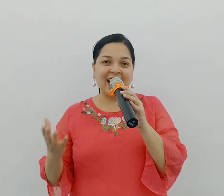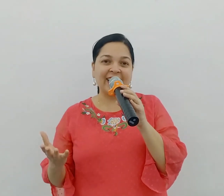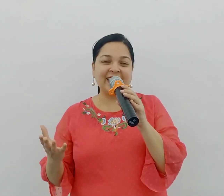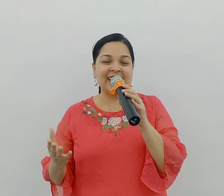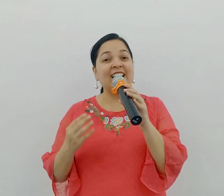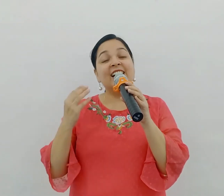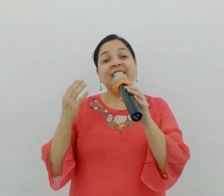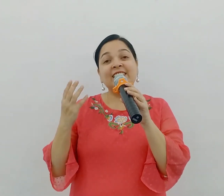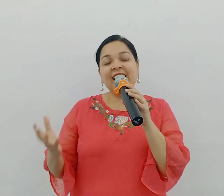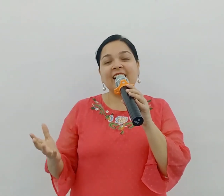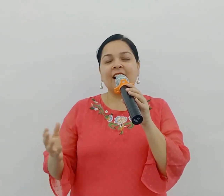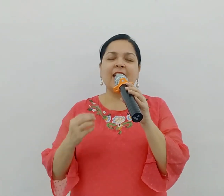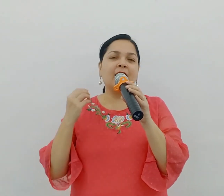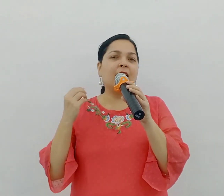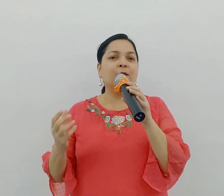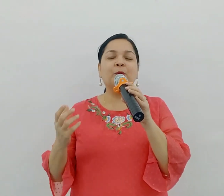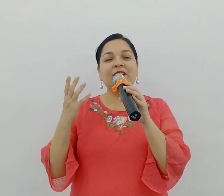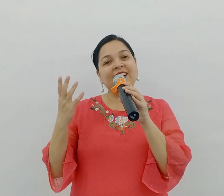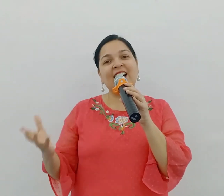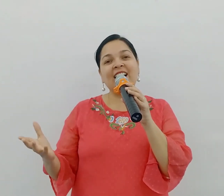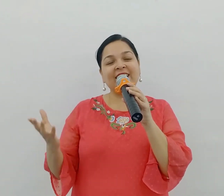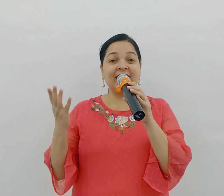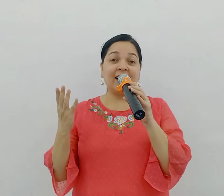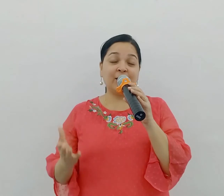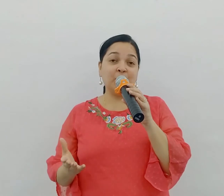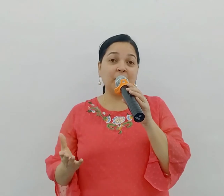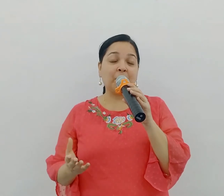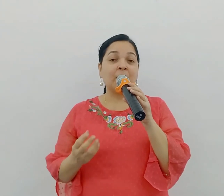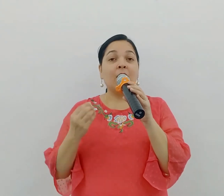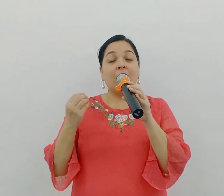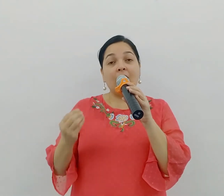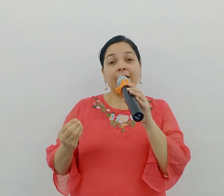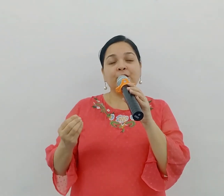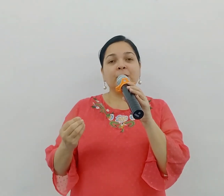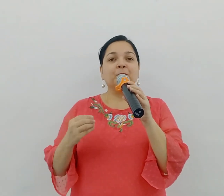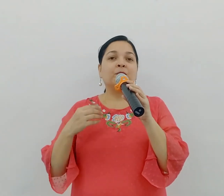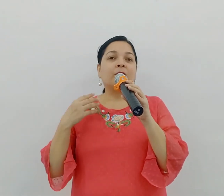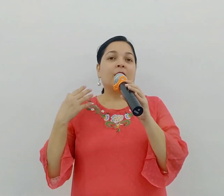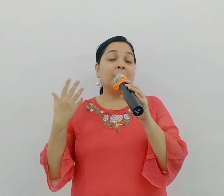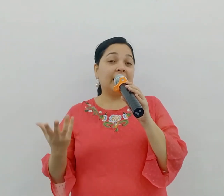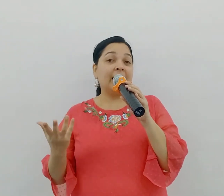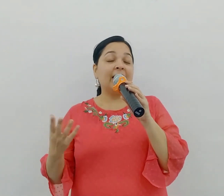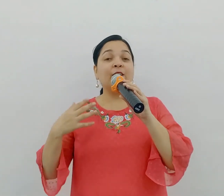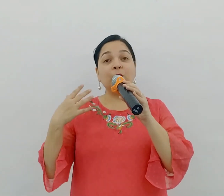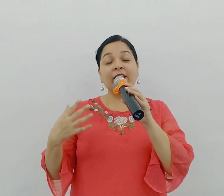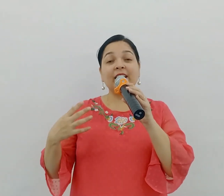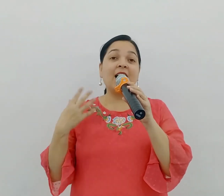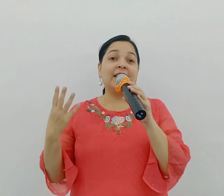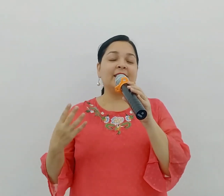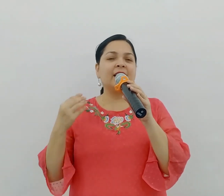की कहानी से सीखा, एक अद्भुत कहानी। हालेलुया। आज हम देखेंगे कि